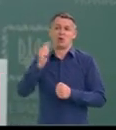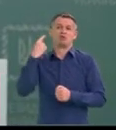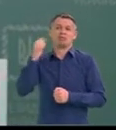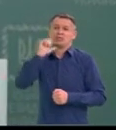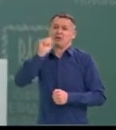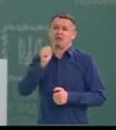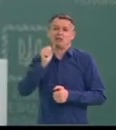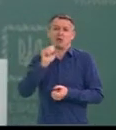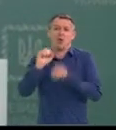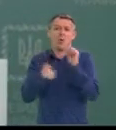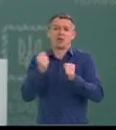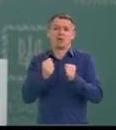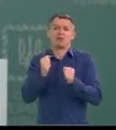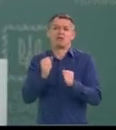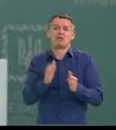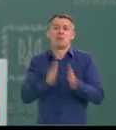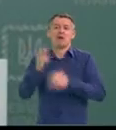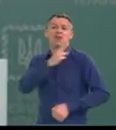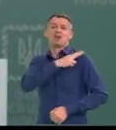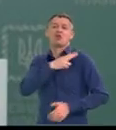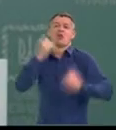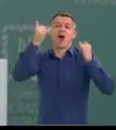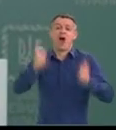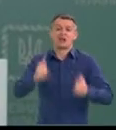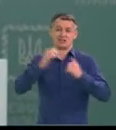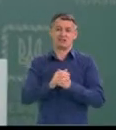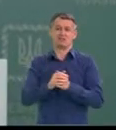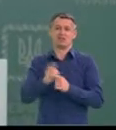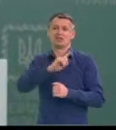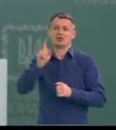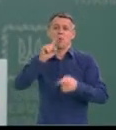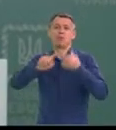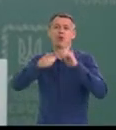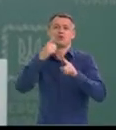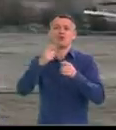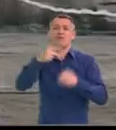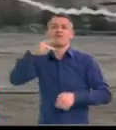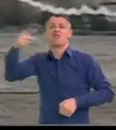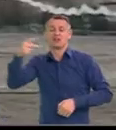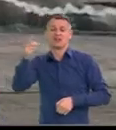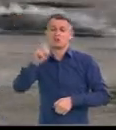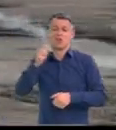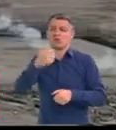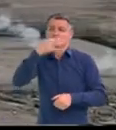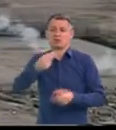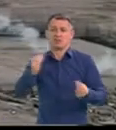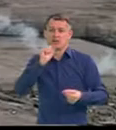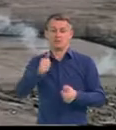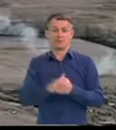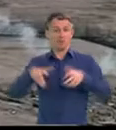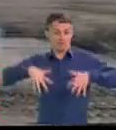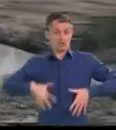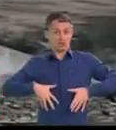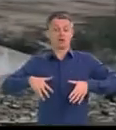жодного лідера світу, від жодного західного політика. Реакції на цей анонс. Președintele Ucrainei a mai declarat și că